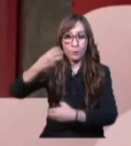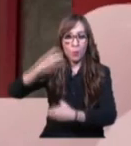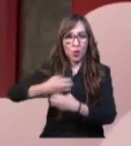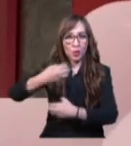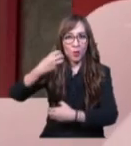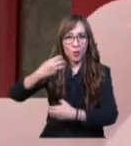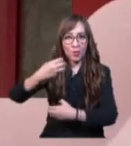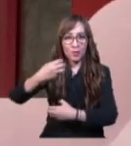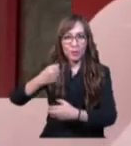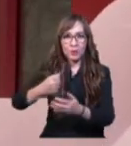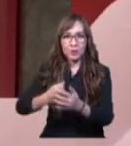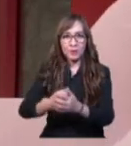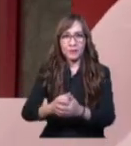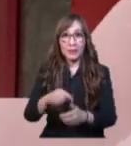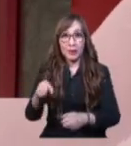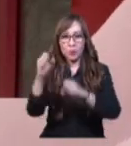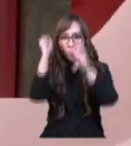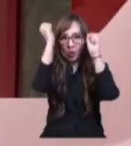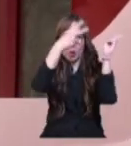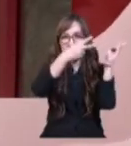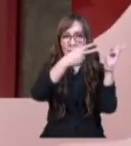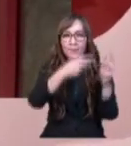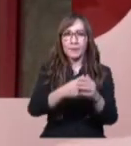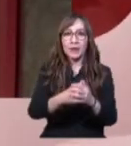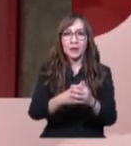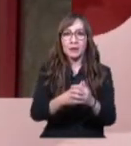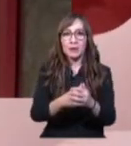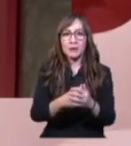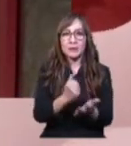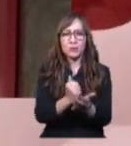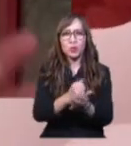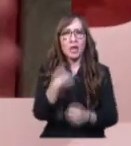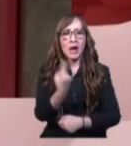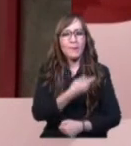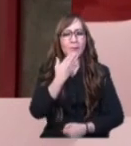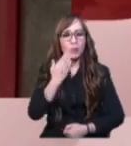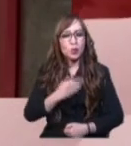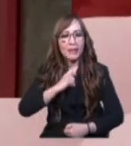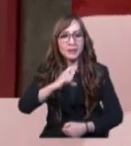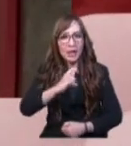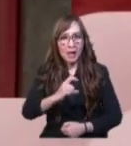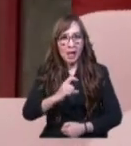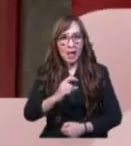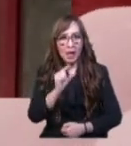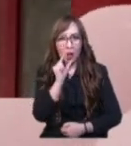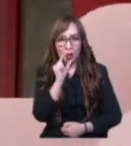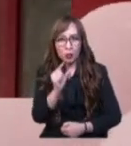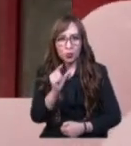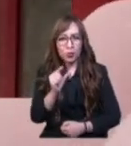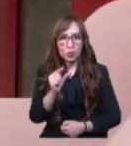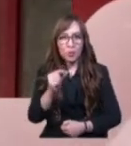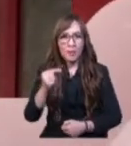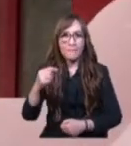botol tukuin. Itu adalah sebuah konsep kami. Sebenarnya kami punya cara untuk mengajak orang